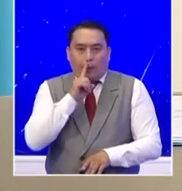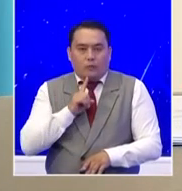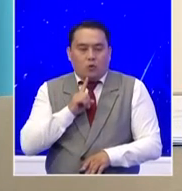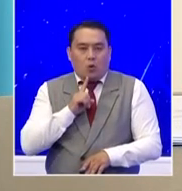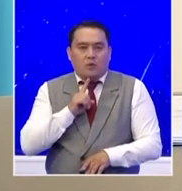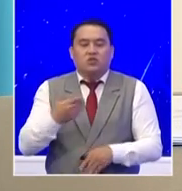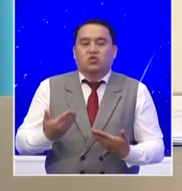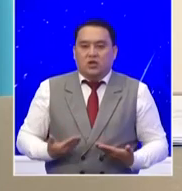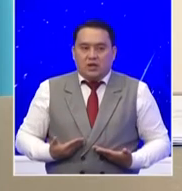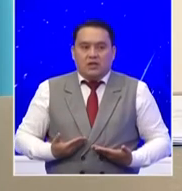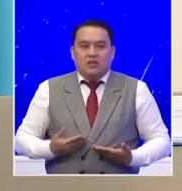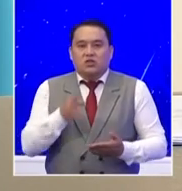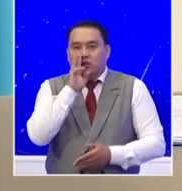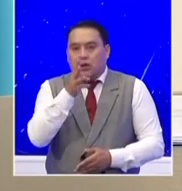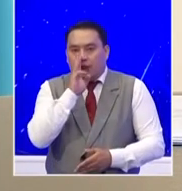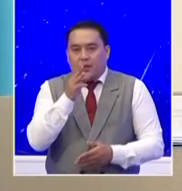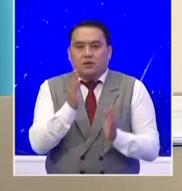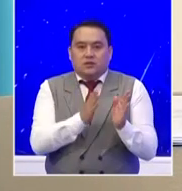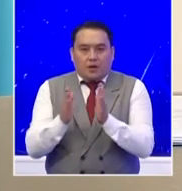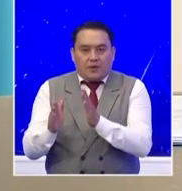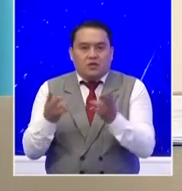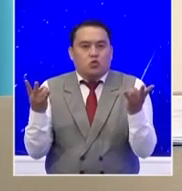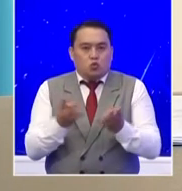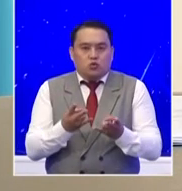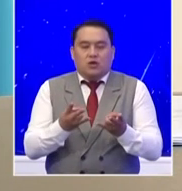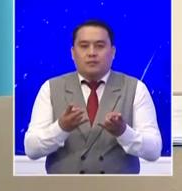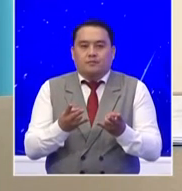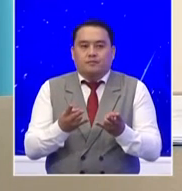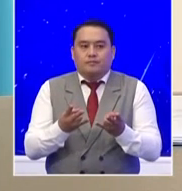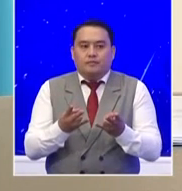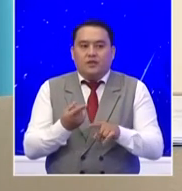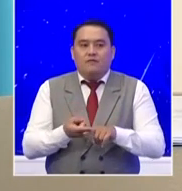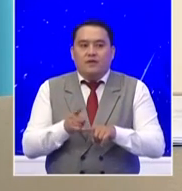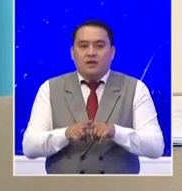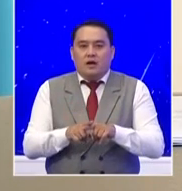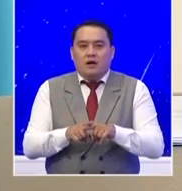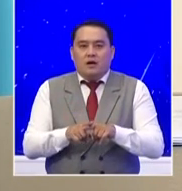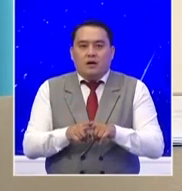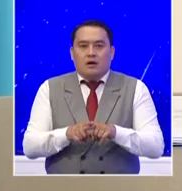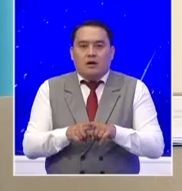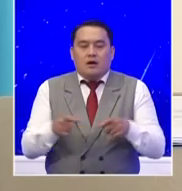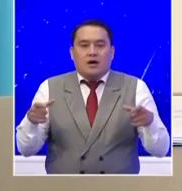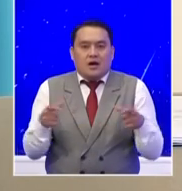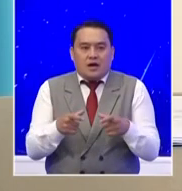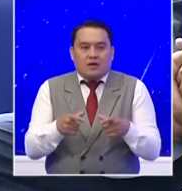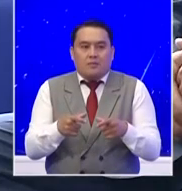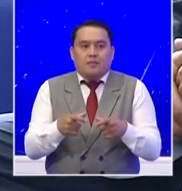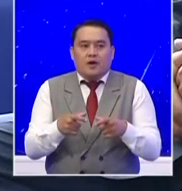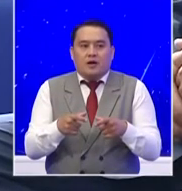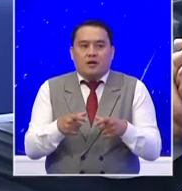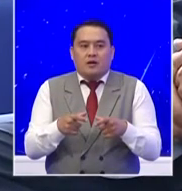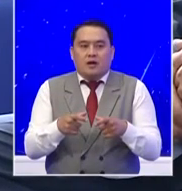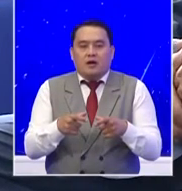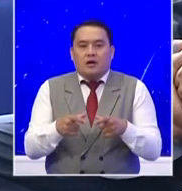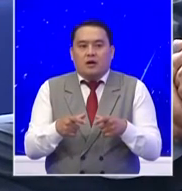нормально жили и жалах сволугры, хорошая заработная плата. Вот. Высвобождение в связи с коронавирусом идет. В